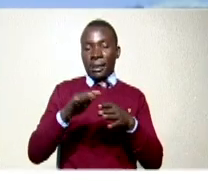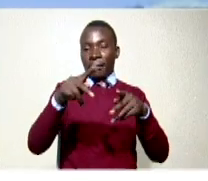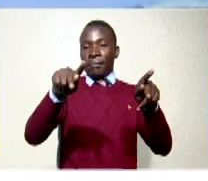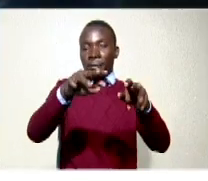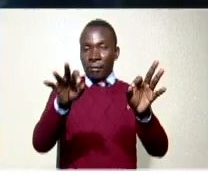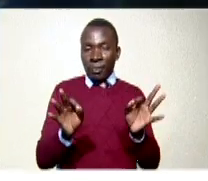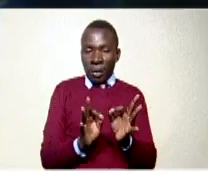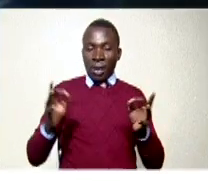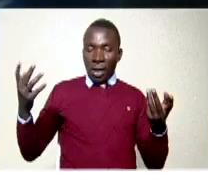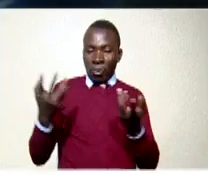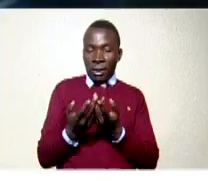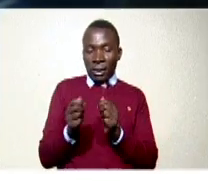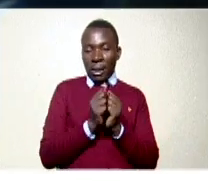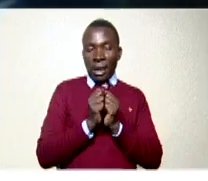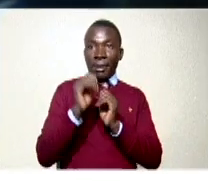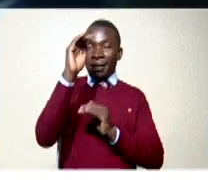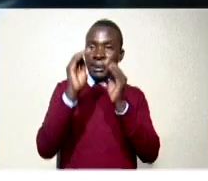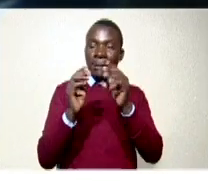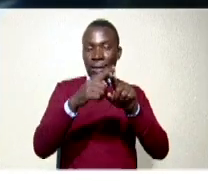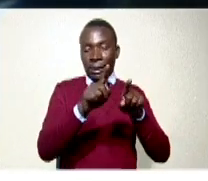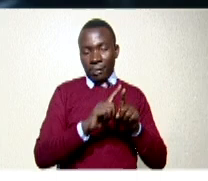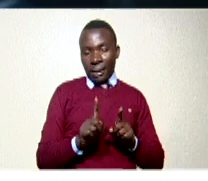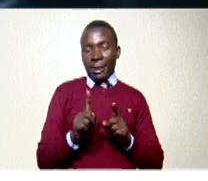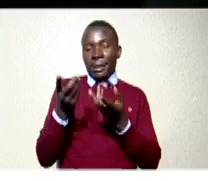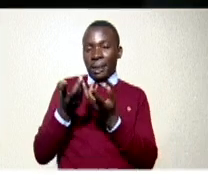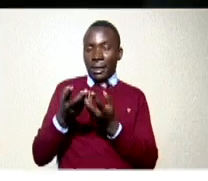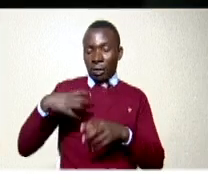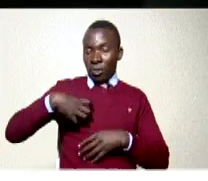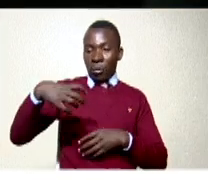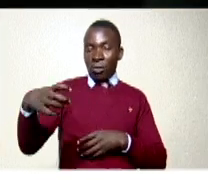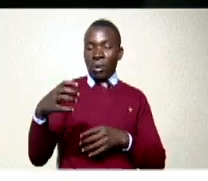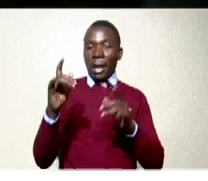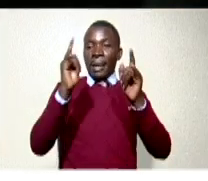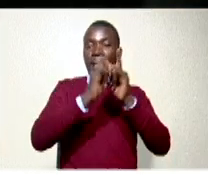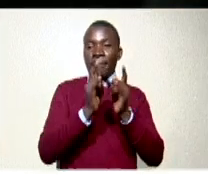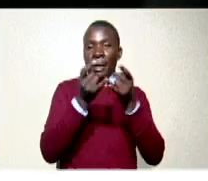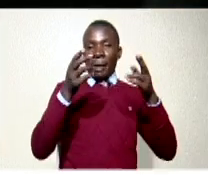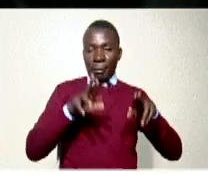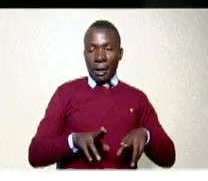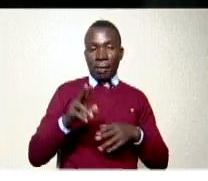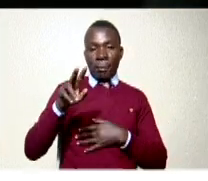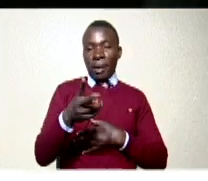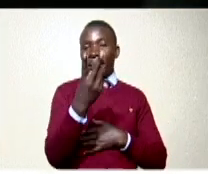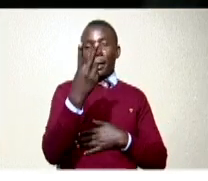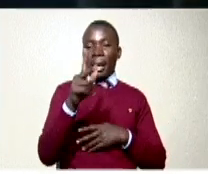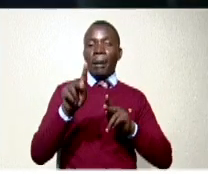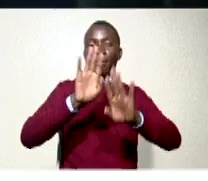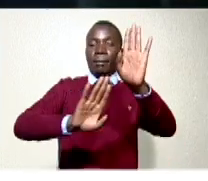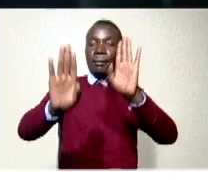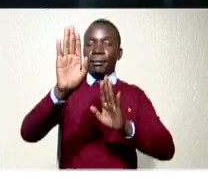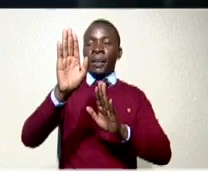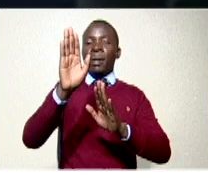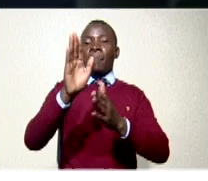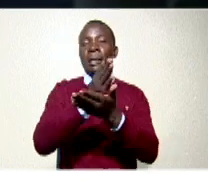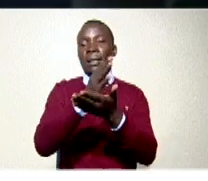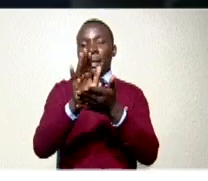inzego zinyuranye zifite aho zihurira n'ubukungu. Ikaba rero ari inama ibaye ku nshuro ya kabiri aho abayitabira bungurana ibitekerezo ku